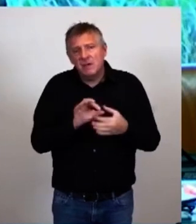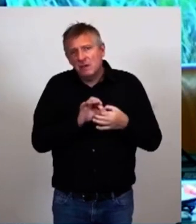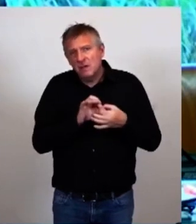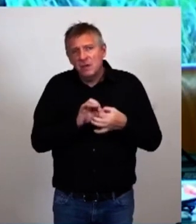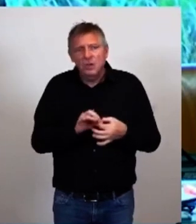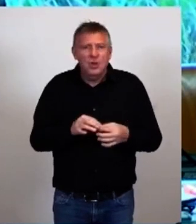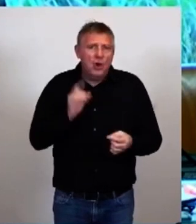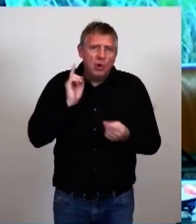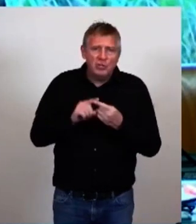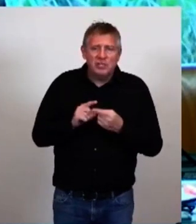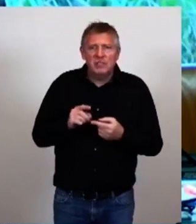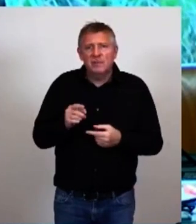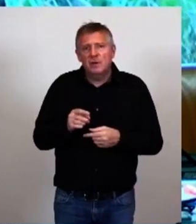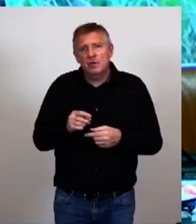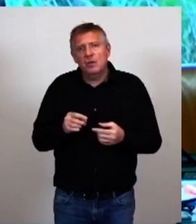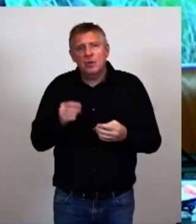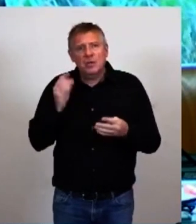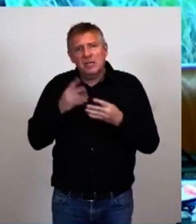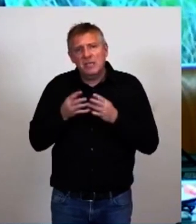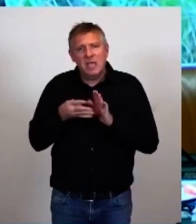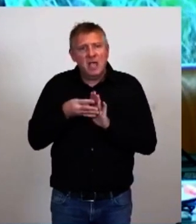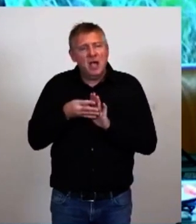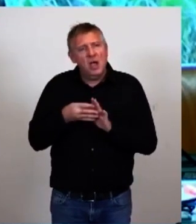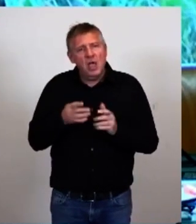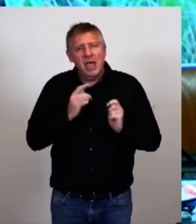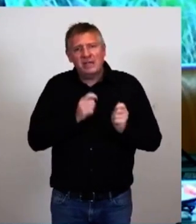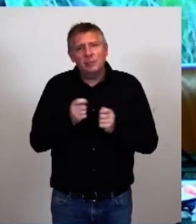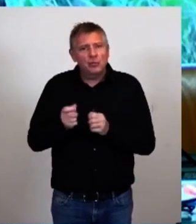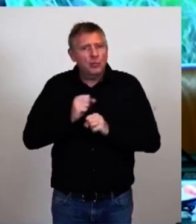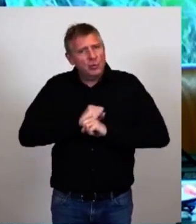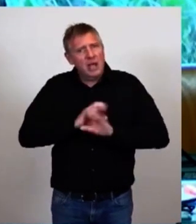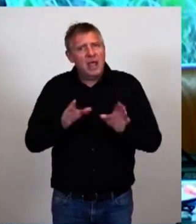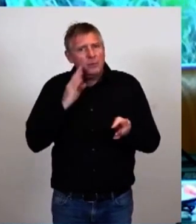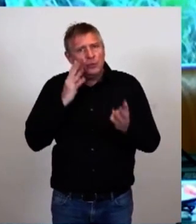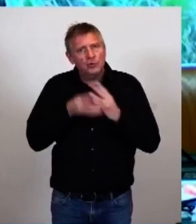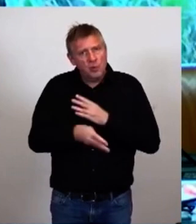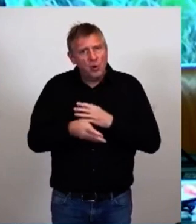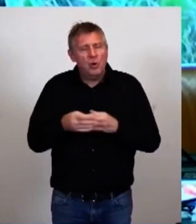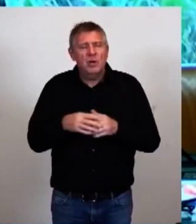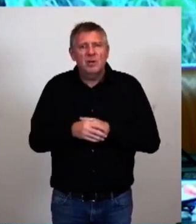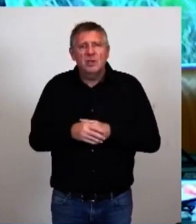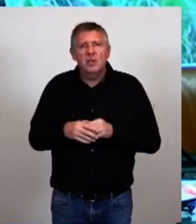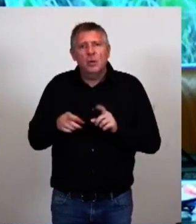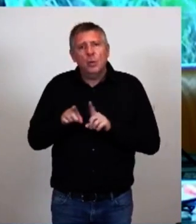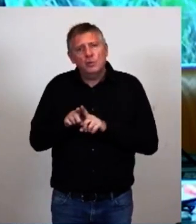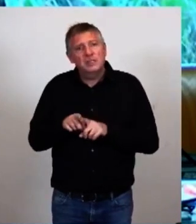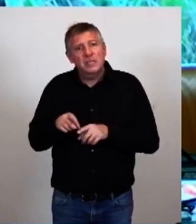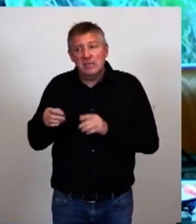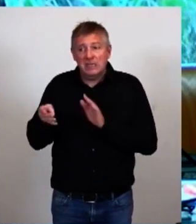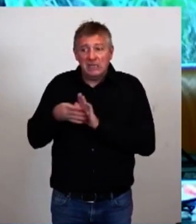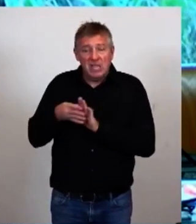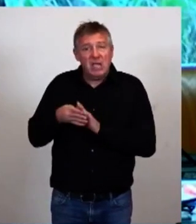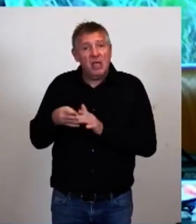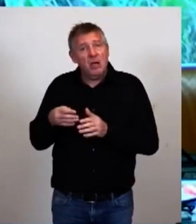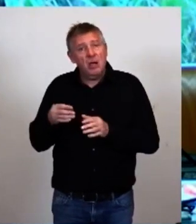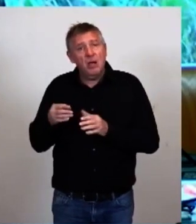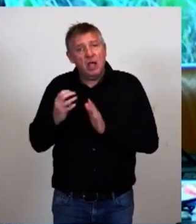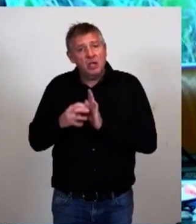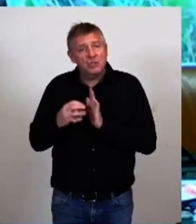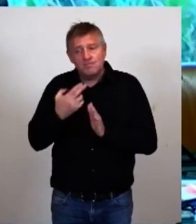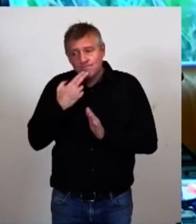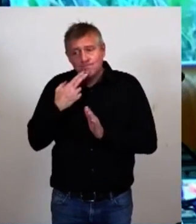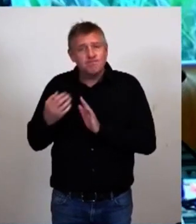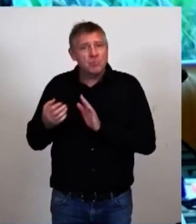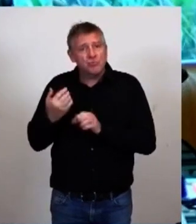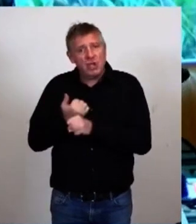grande transparence et objectivité des critères d'attribution. Sans oublier le label Celtri Crèche qui nous a été renouvelé chaque année, et au travers duquel